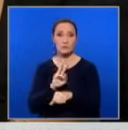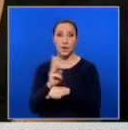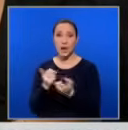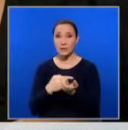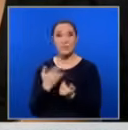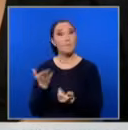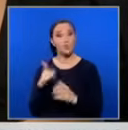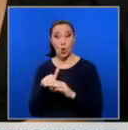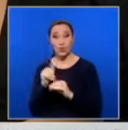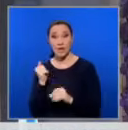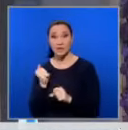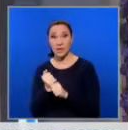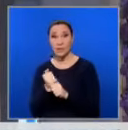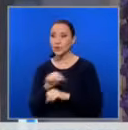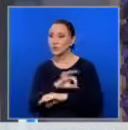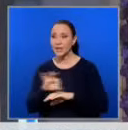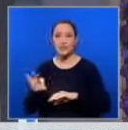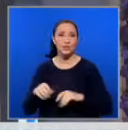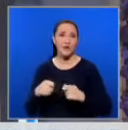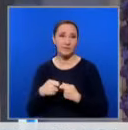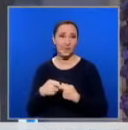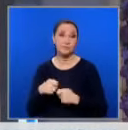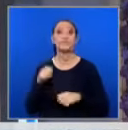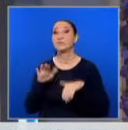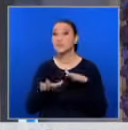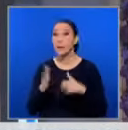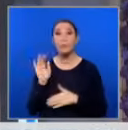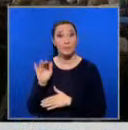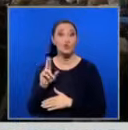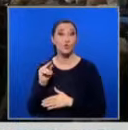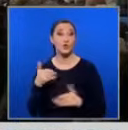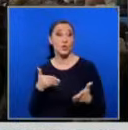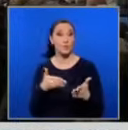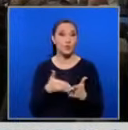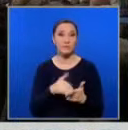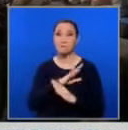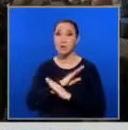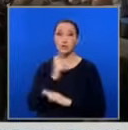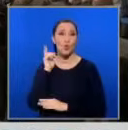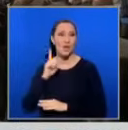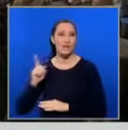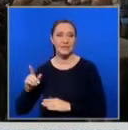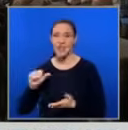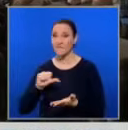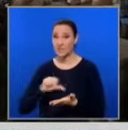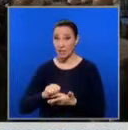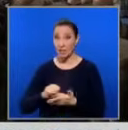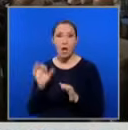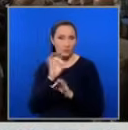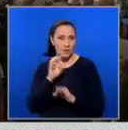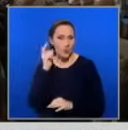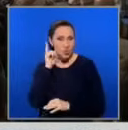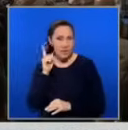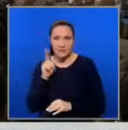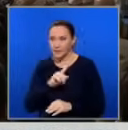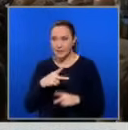и беше отказана кариера на инженер и физик. Престъплението и беше, че говореше против смъртното наказание в Иран, но никакво наказание